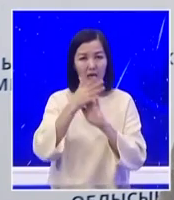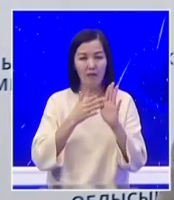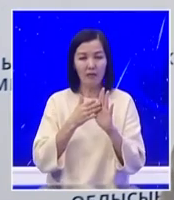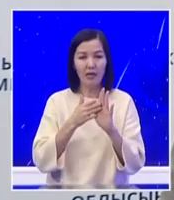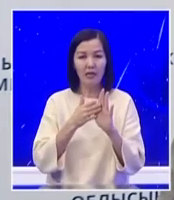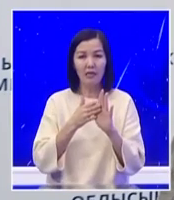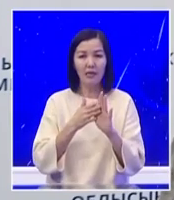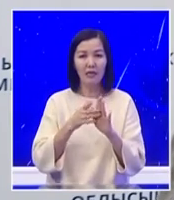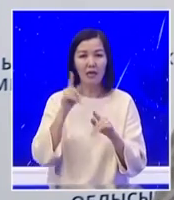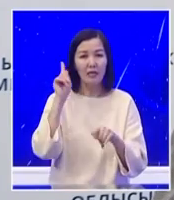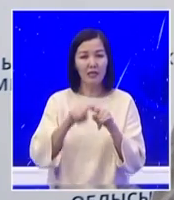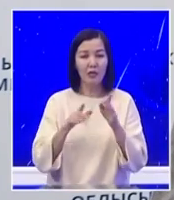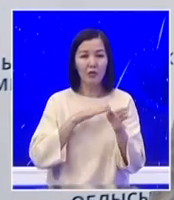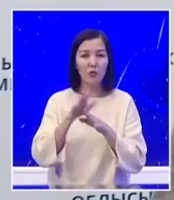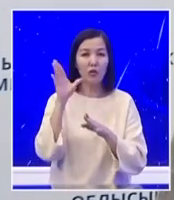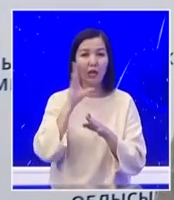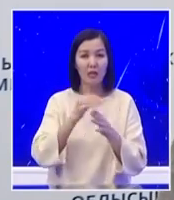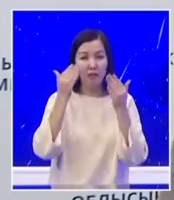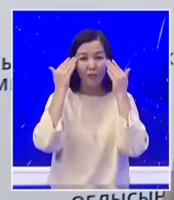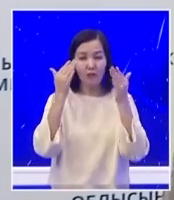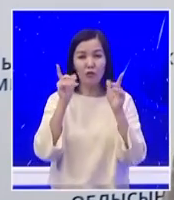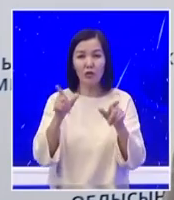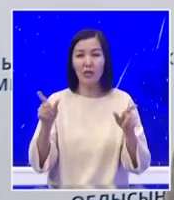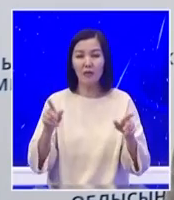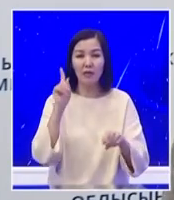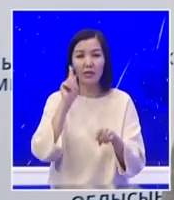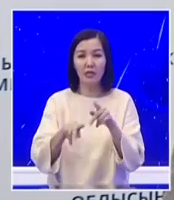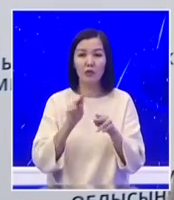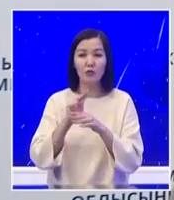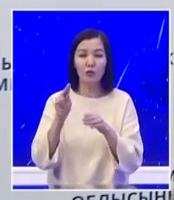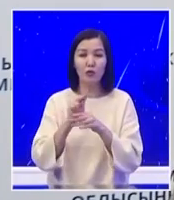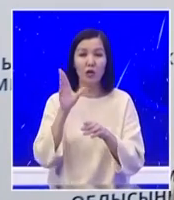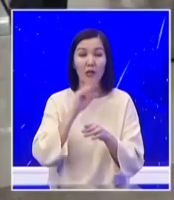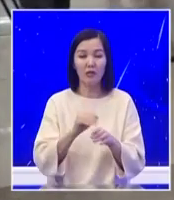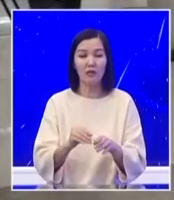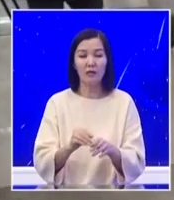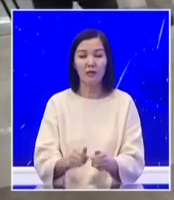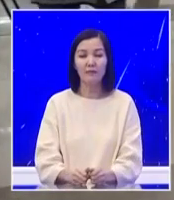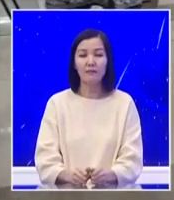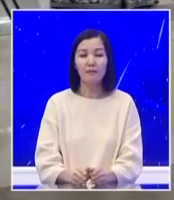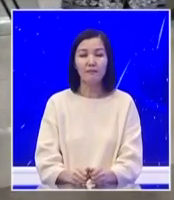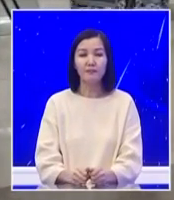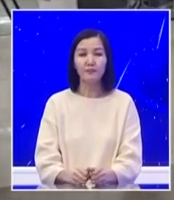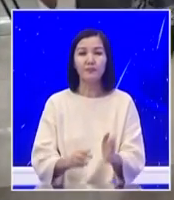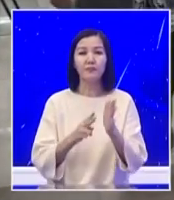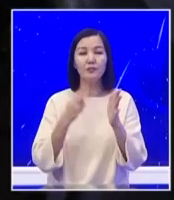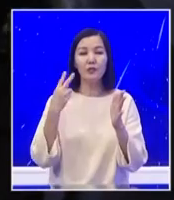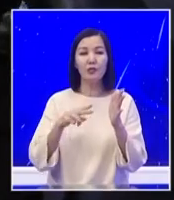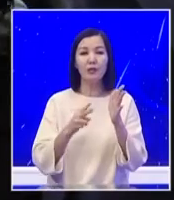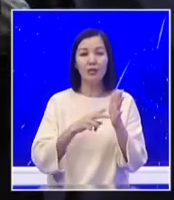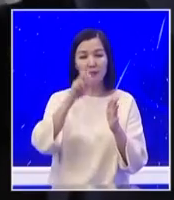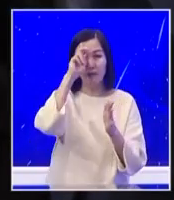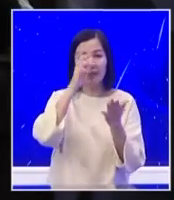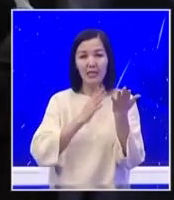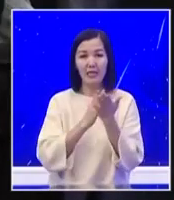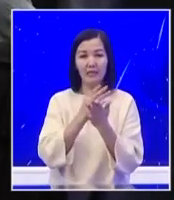осыны, олар осыны білмей жүрген адамдарға, білмей жатқан адамдардың бәріне толық жеткізе алады деп біз сенеміз. Жалпы 727 мемлекеттік қызмет